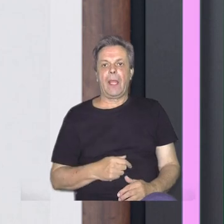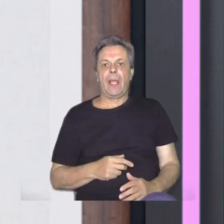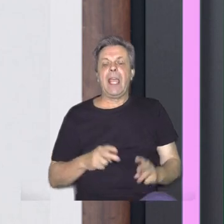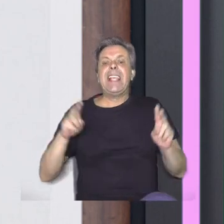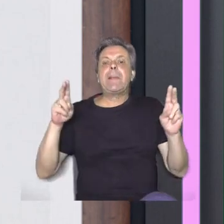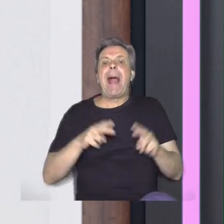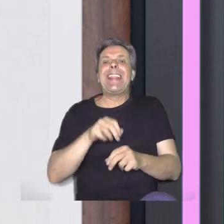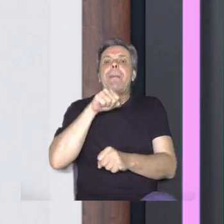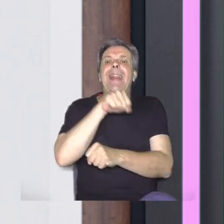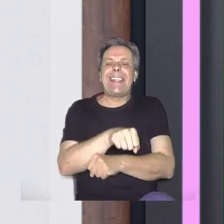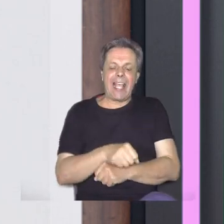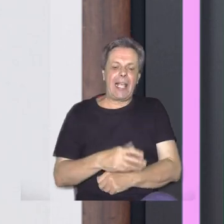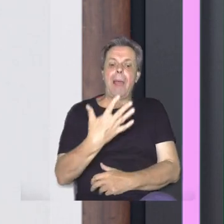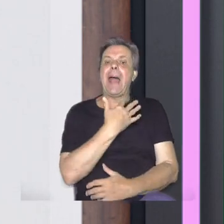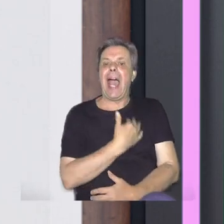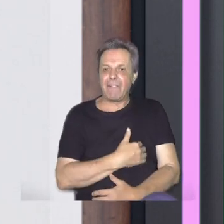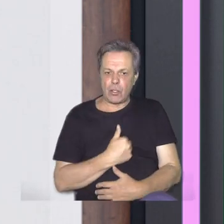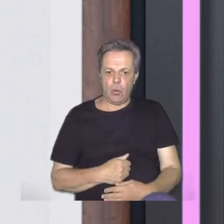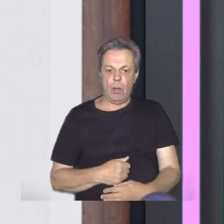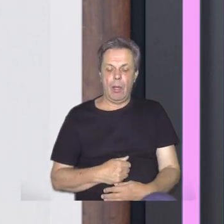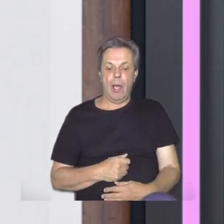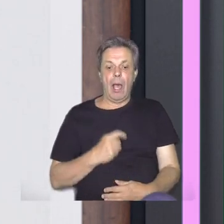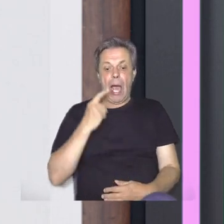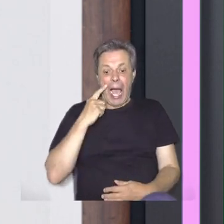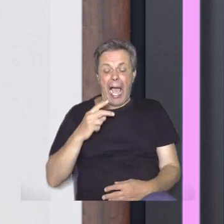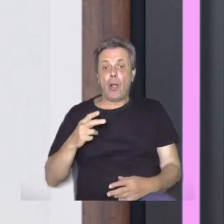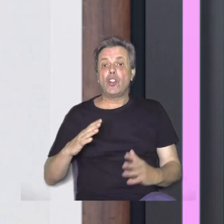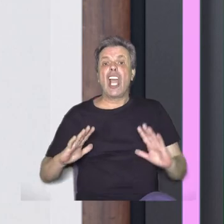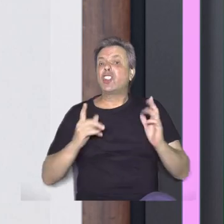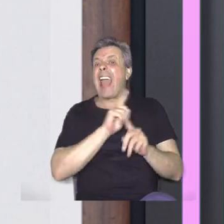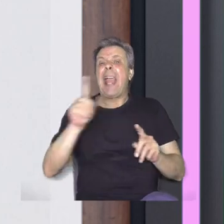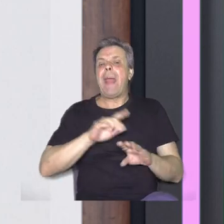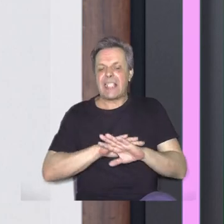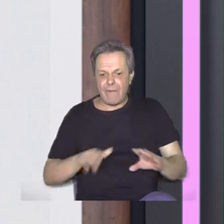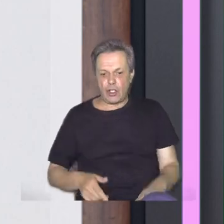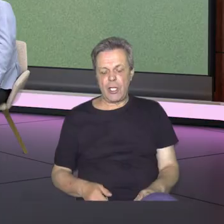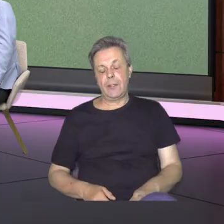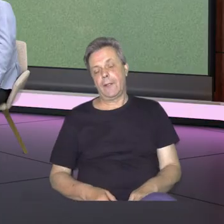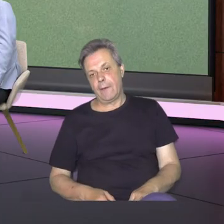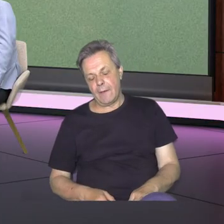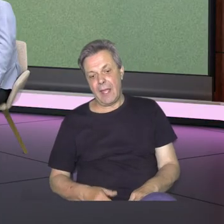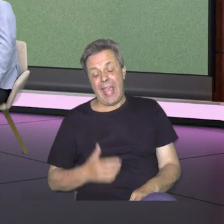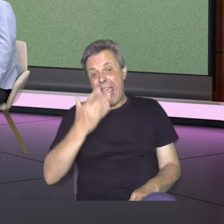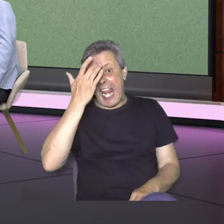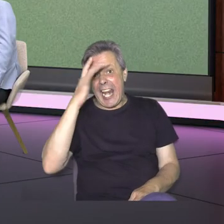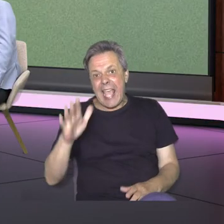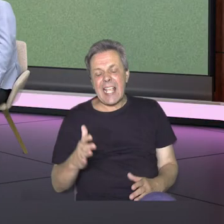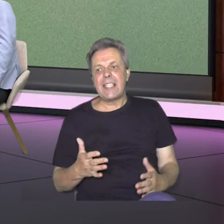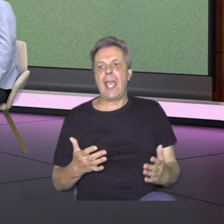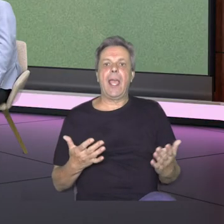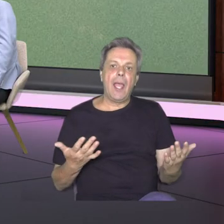mi ćemo smanjiti pritisak na Hrvatsku. Ako se štrajk ne završi, ne zna